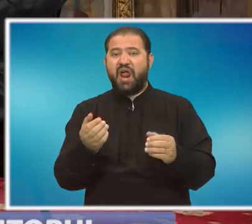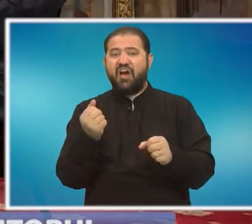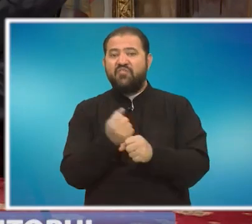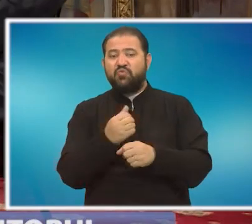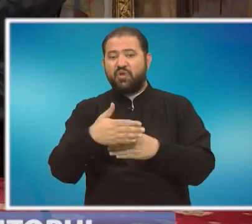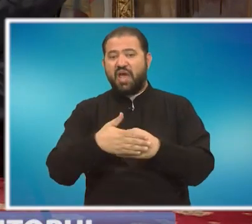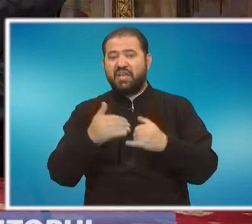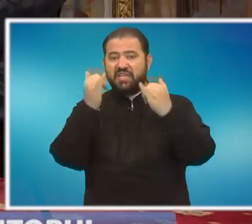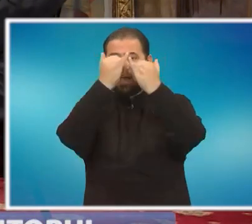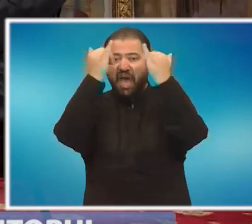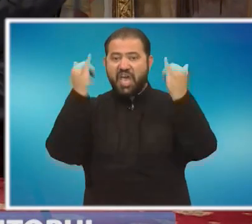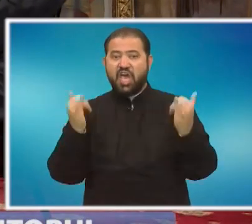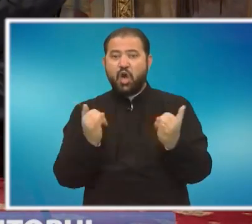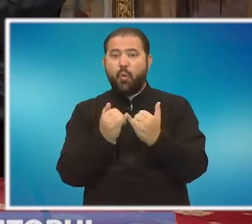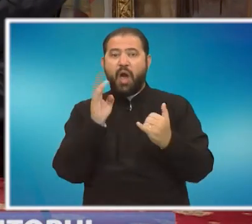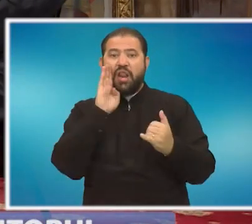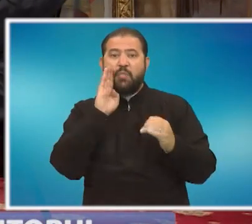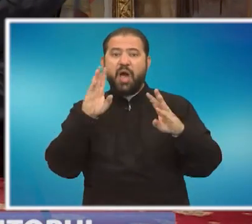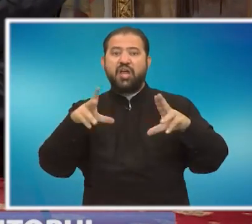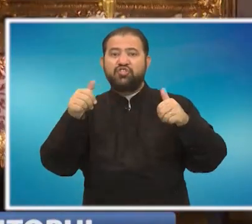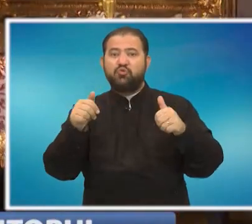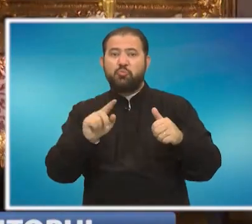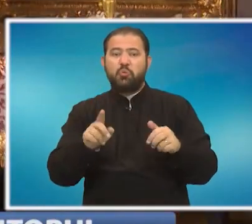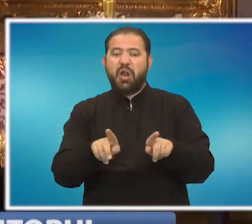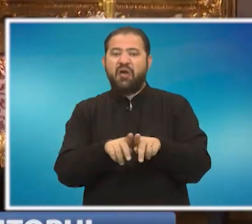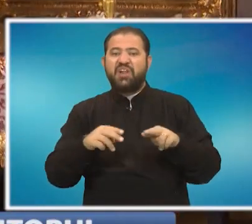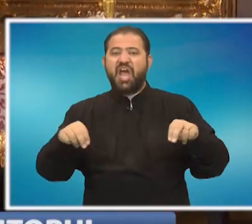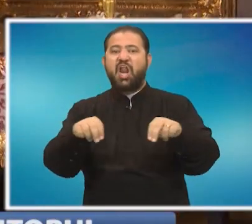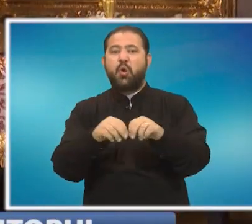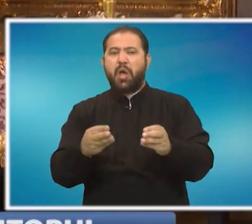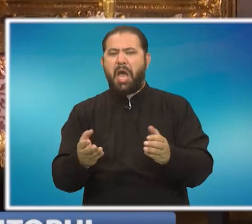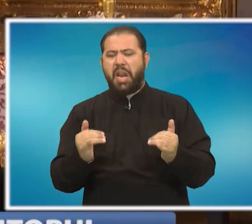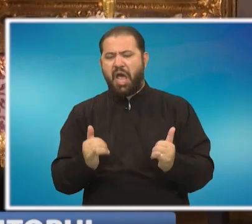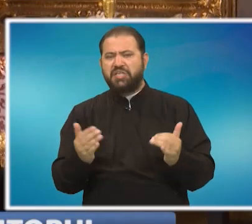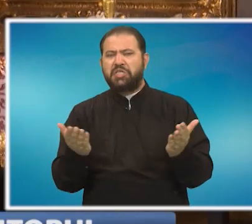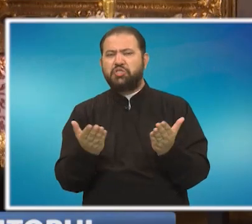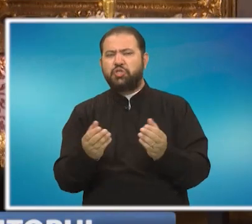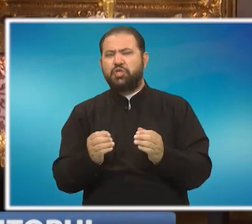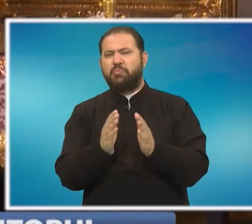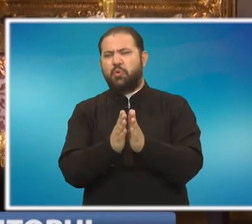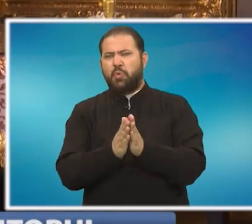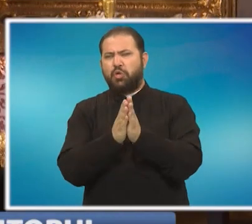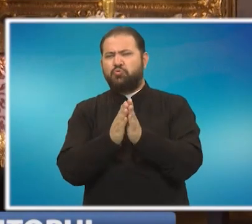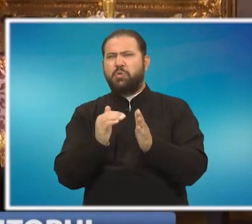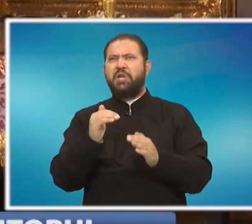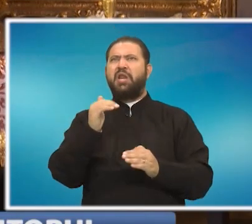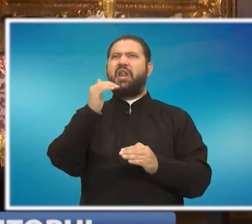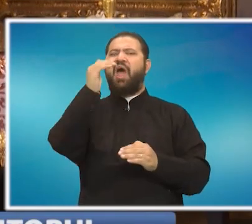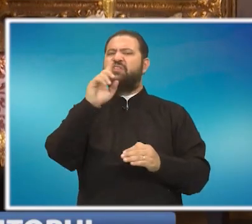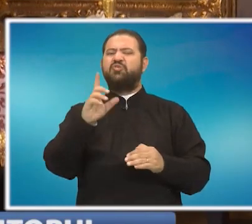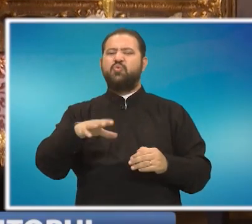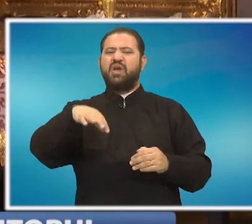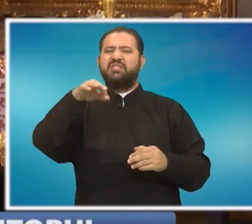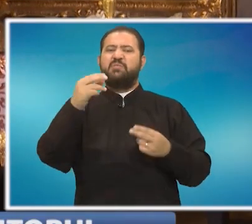lume, care se rătăcesc în tot soiul de silogisme și nu găsesc